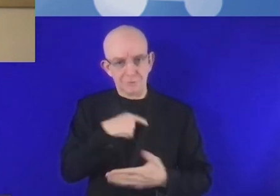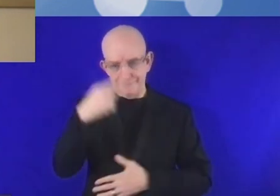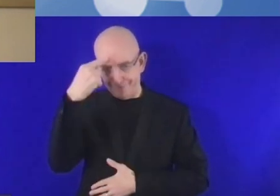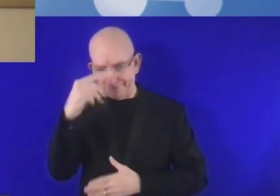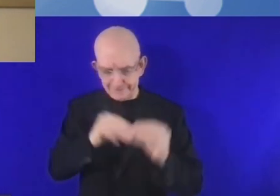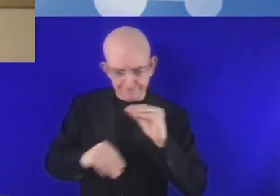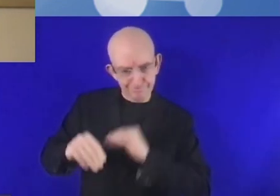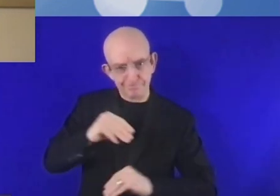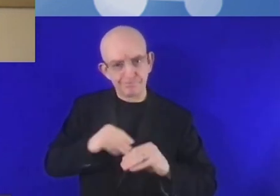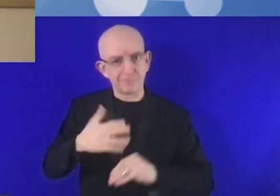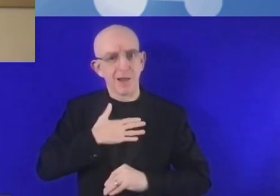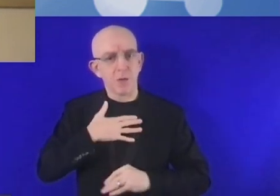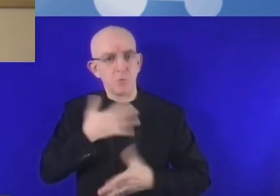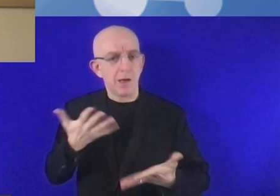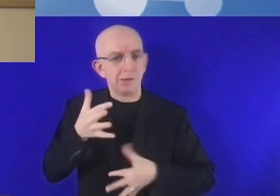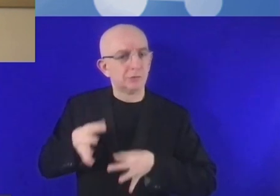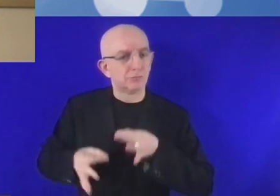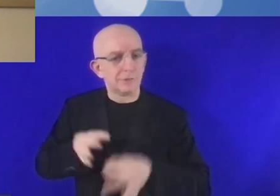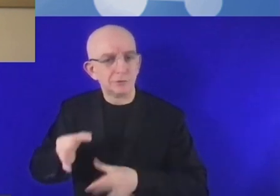Nasza strategia zakłada